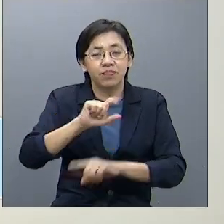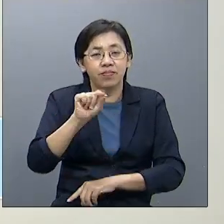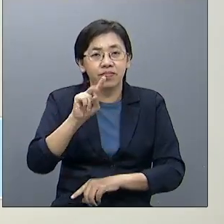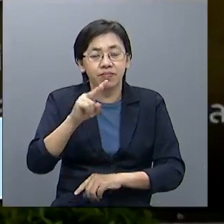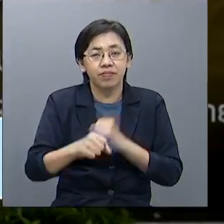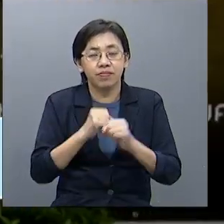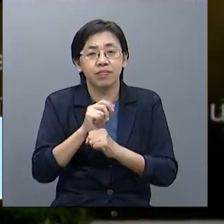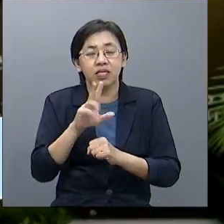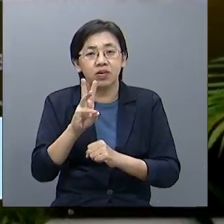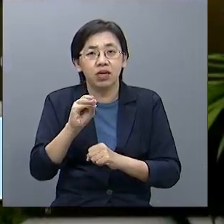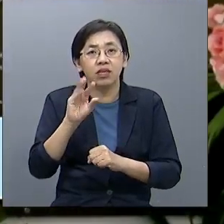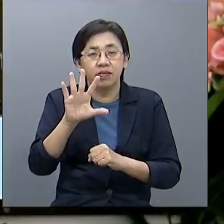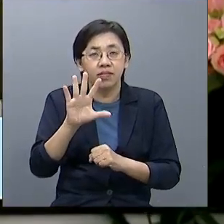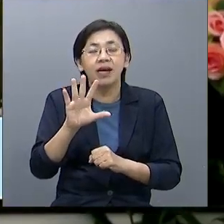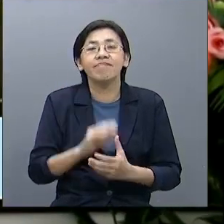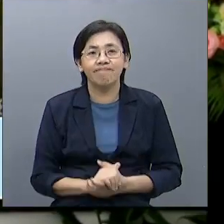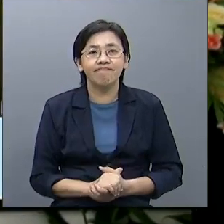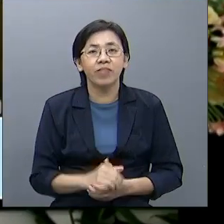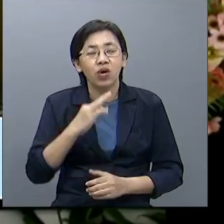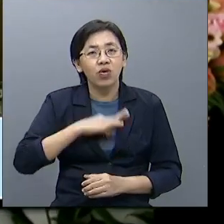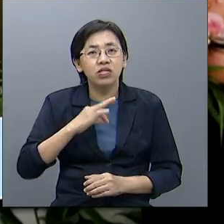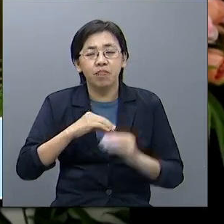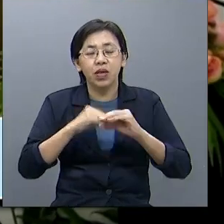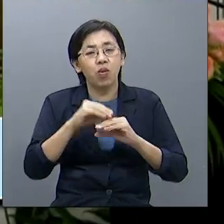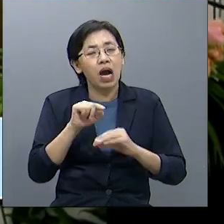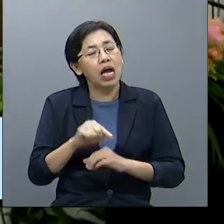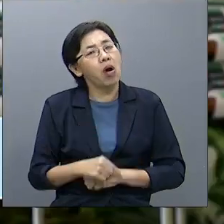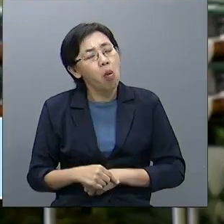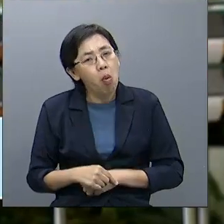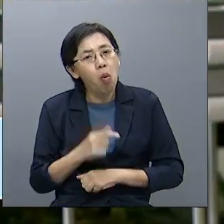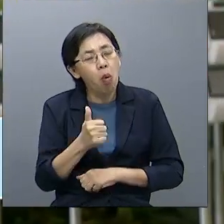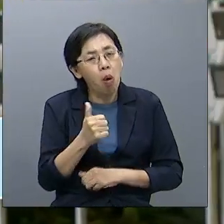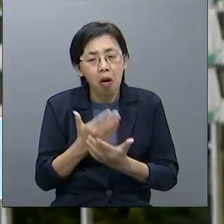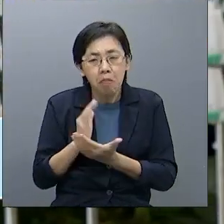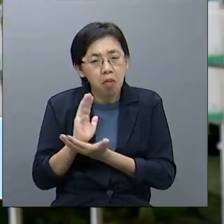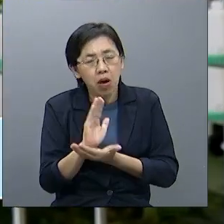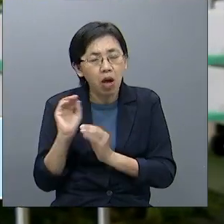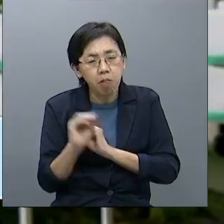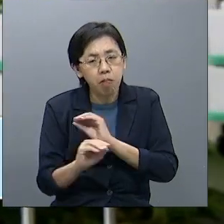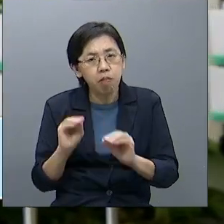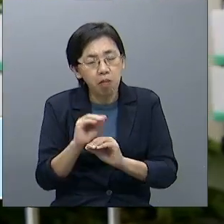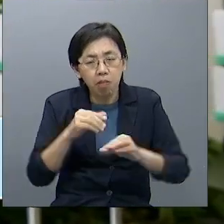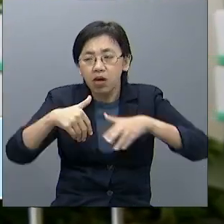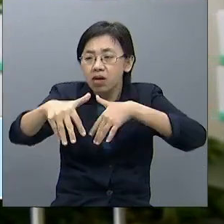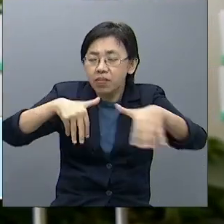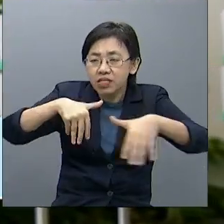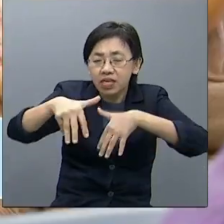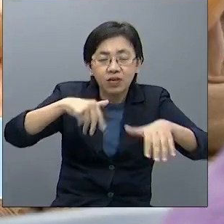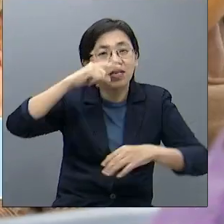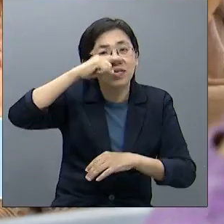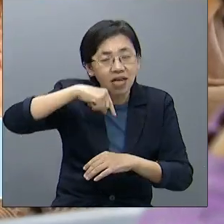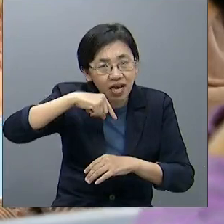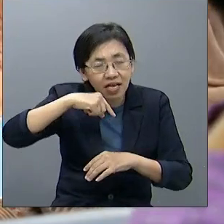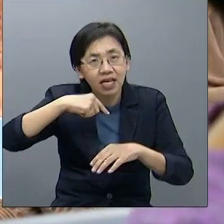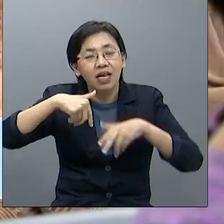22 ตุลา 2565ที่ผ่านมาเนี่ยก็ถือว่าเป็นอะไรที่เกินความคาดหมายไปเยอะนะว่าได้ความกรุณาจากพ่อแม่พี่น้องชาวไทยแล้วก็ช